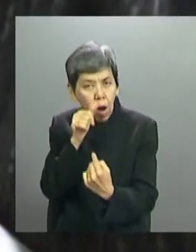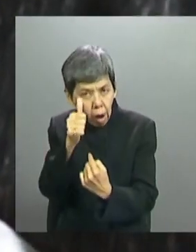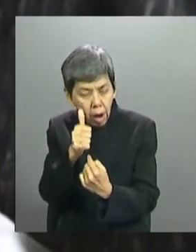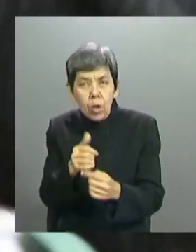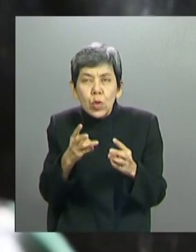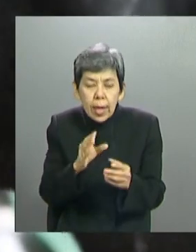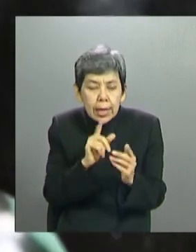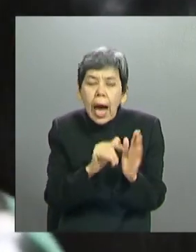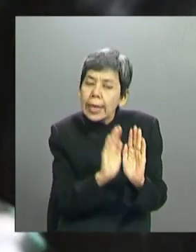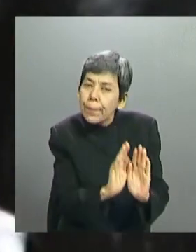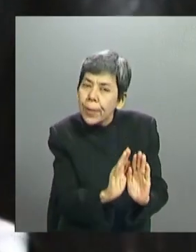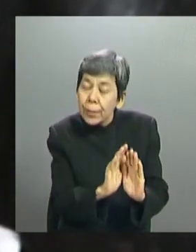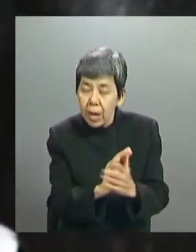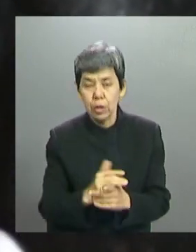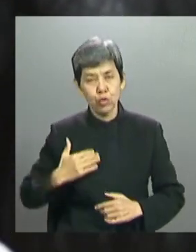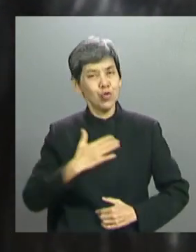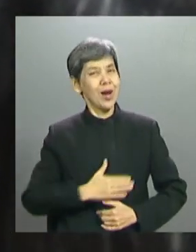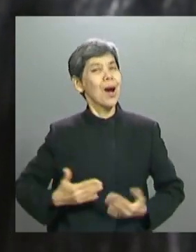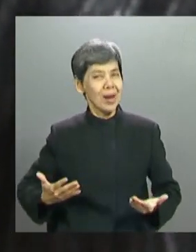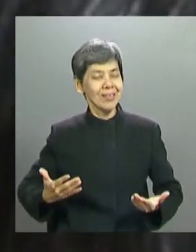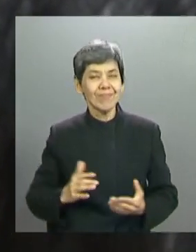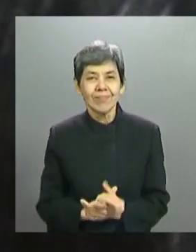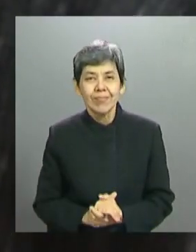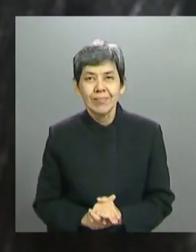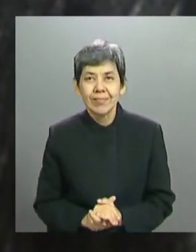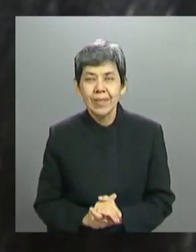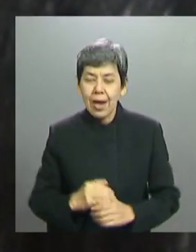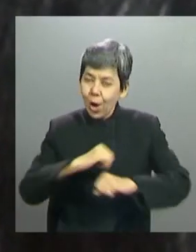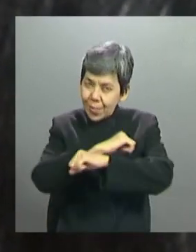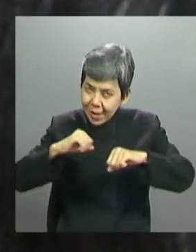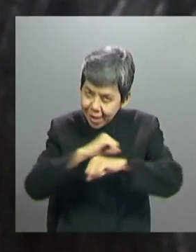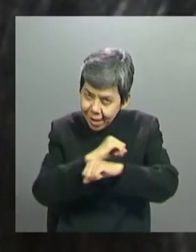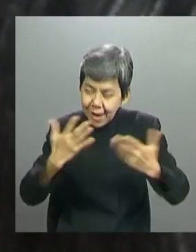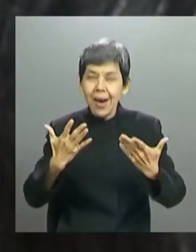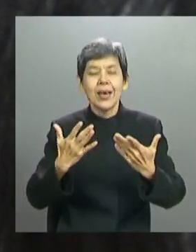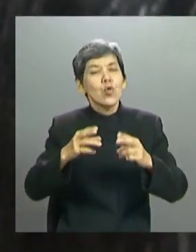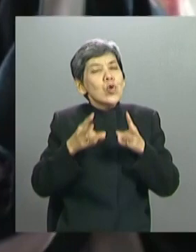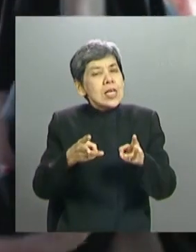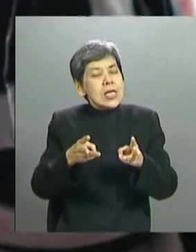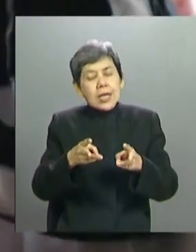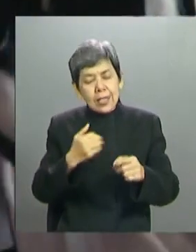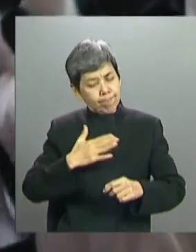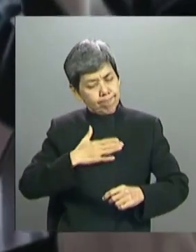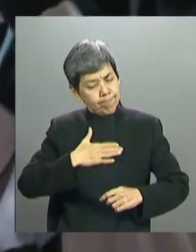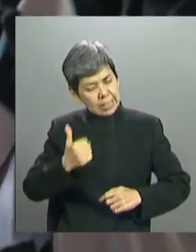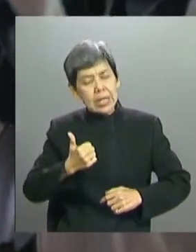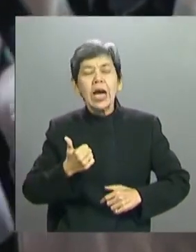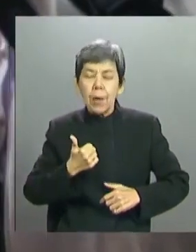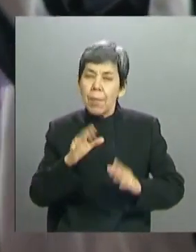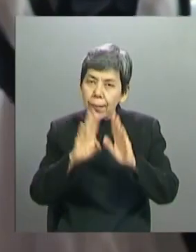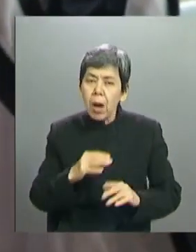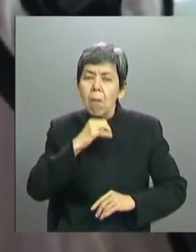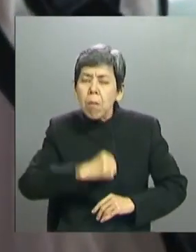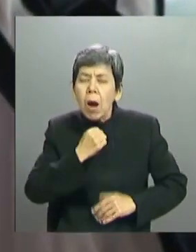เก็บยาแล้วเรื่องสุขภาพออกกำลังกายแบบไหนจะดูแลตัวเองแบบไหนผู้สู